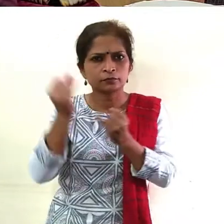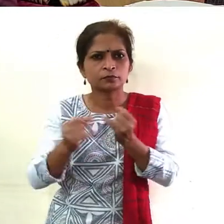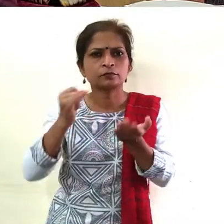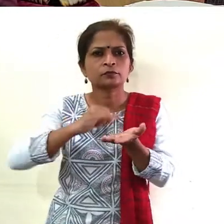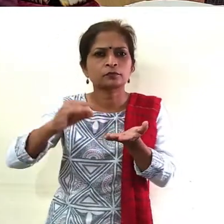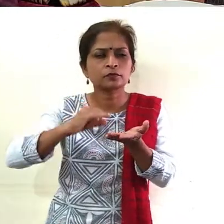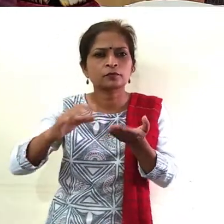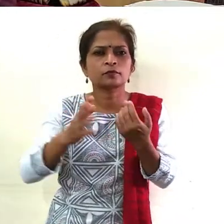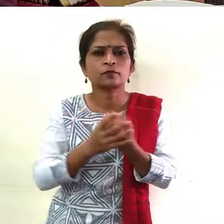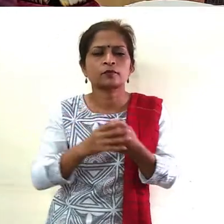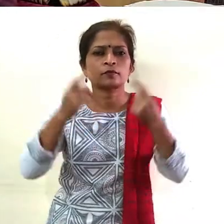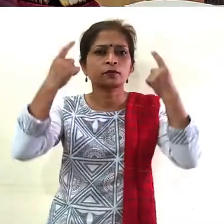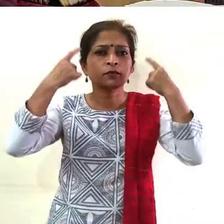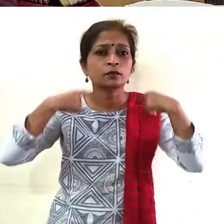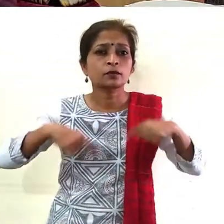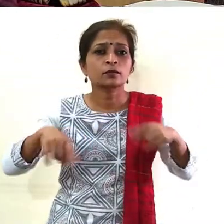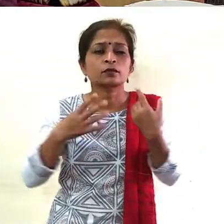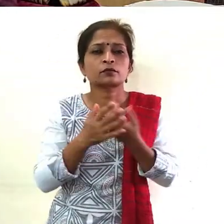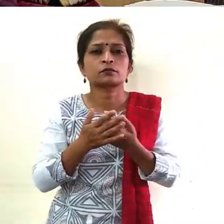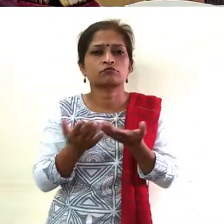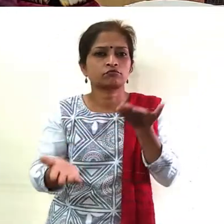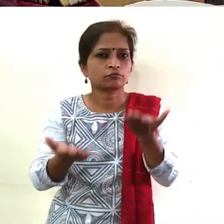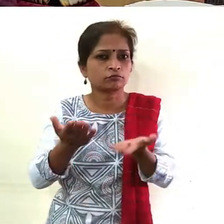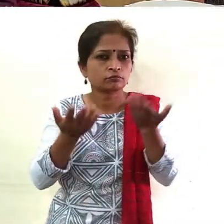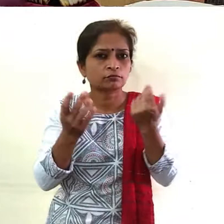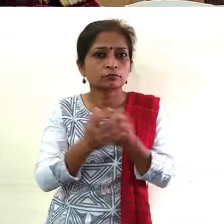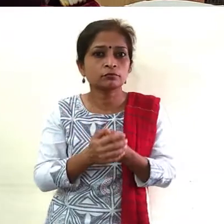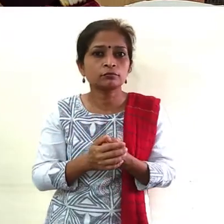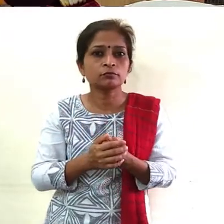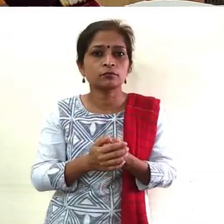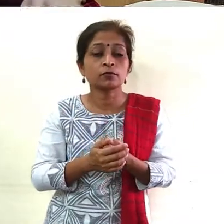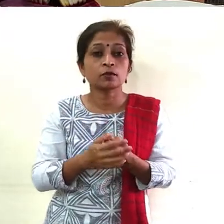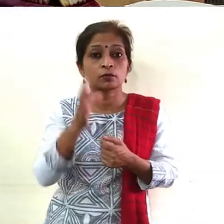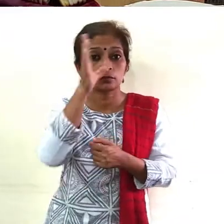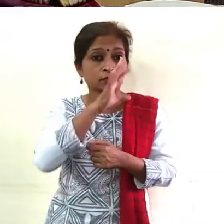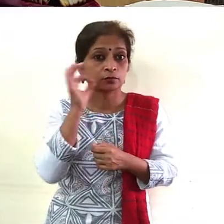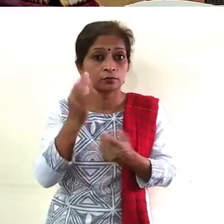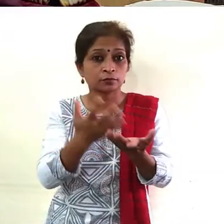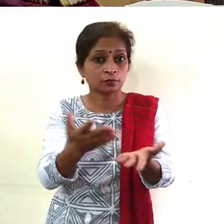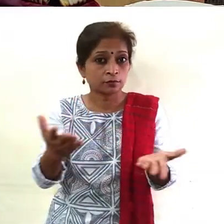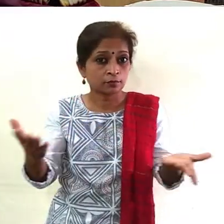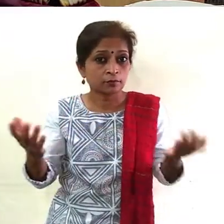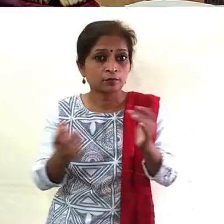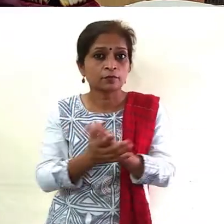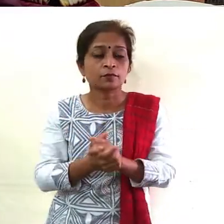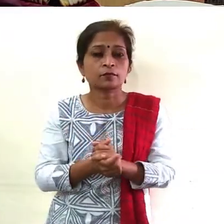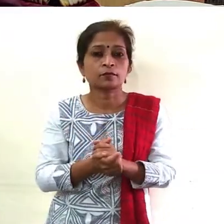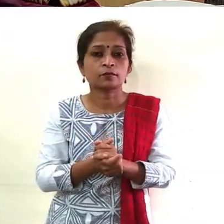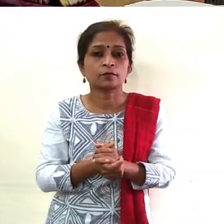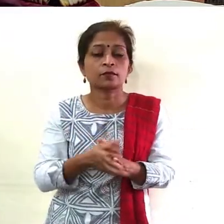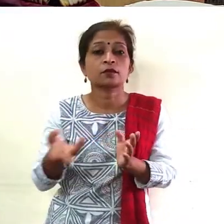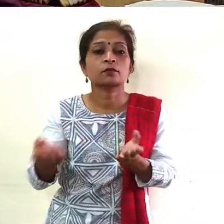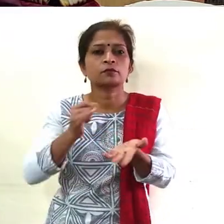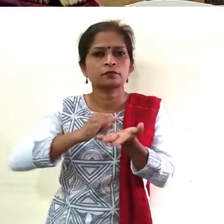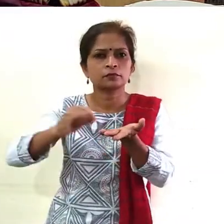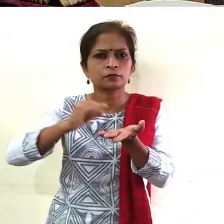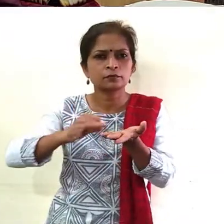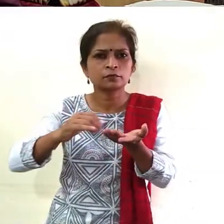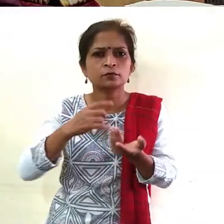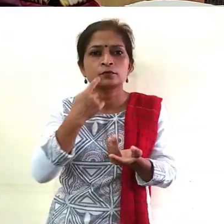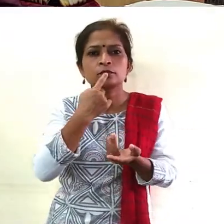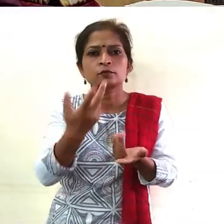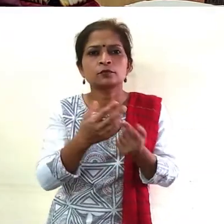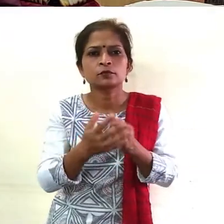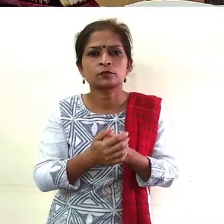हम अंगों की तुलना बड़ी सुंदर सुंदर वस्तुओं से करते हैं। नव कंज